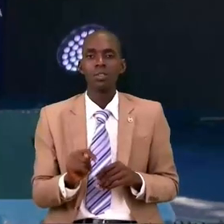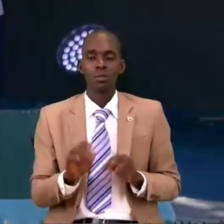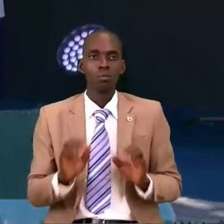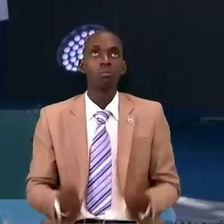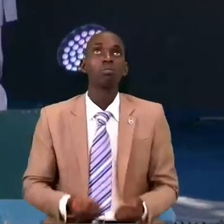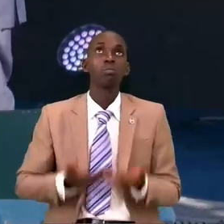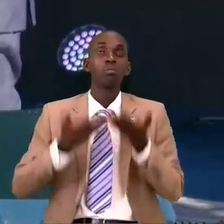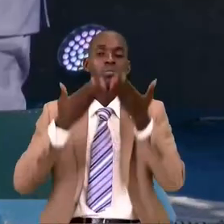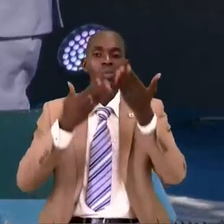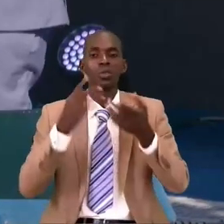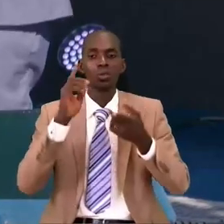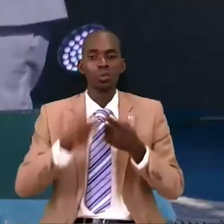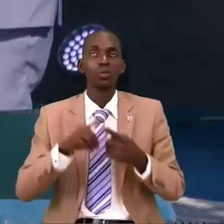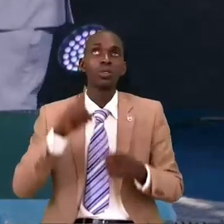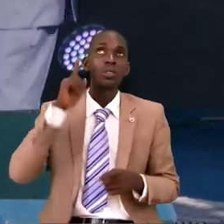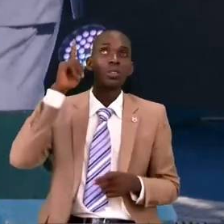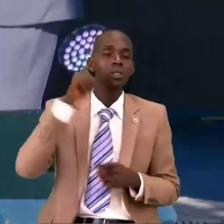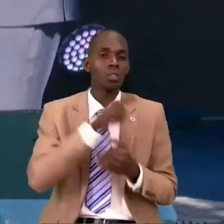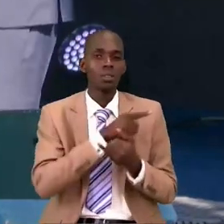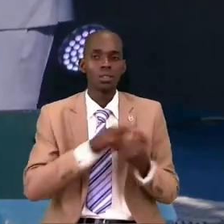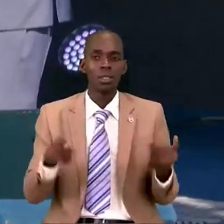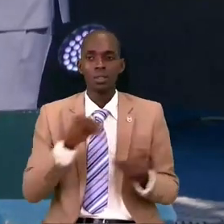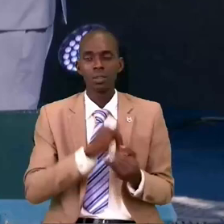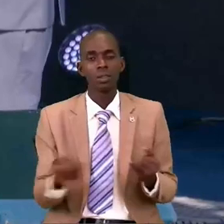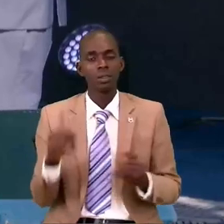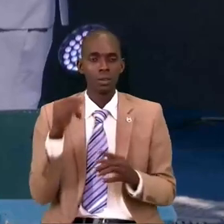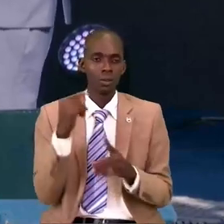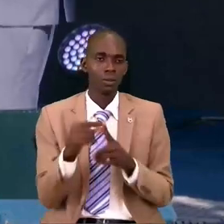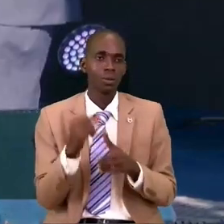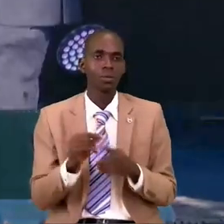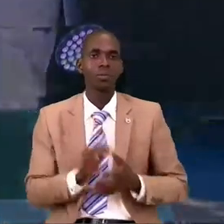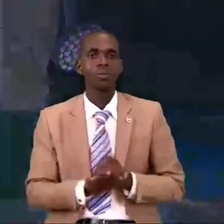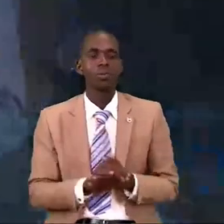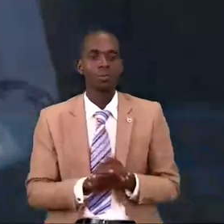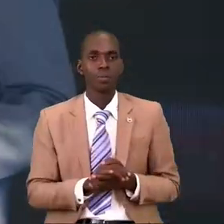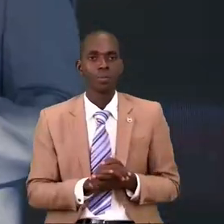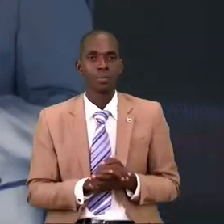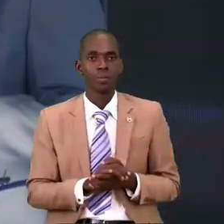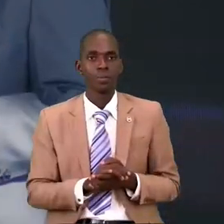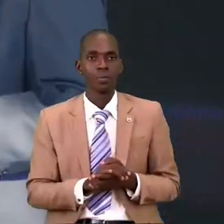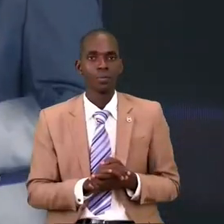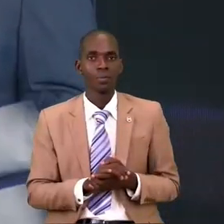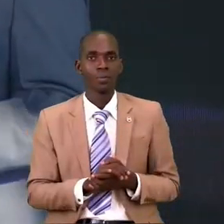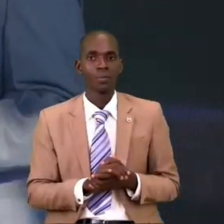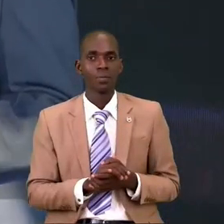L'engagement implicite à son message durable. Il y a trois éléments à